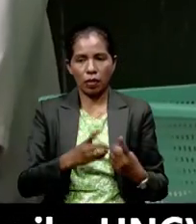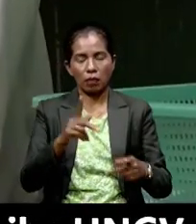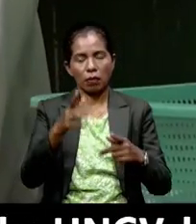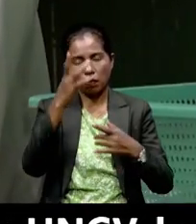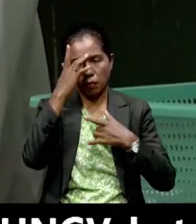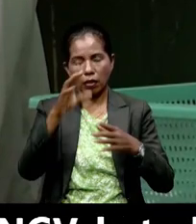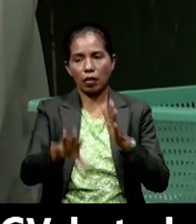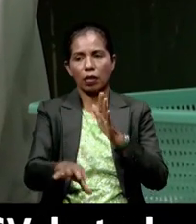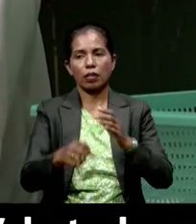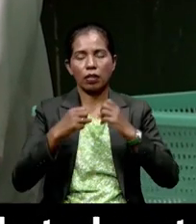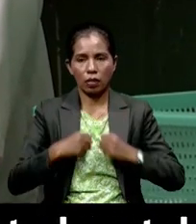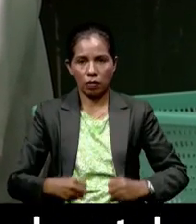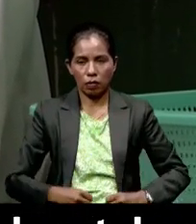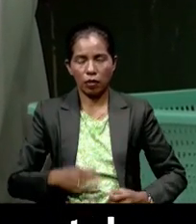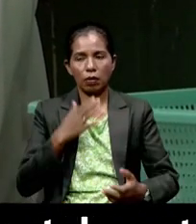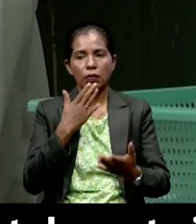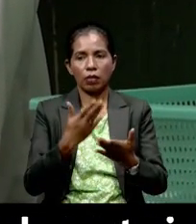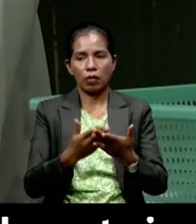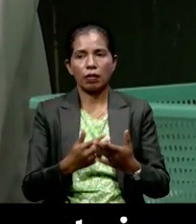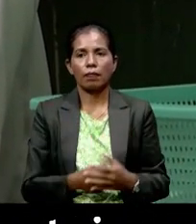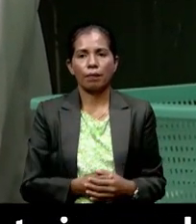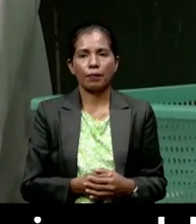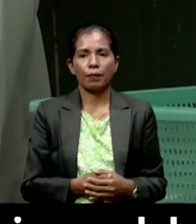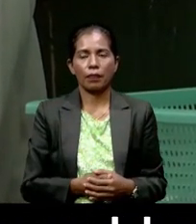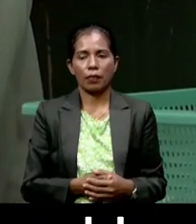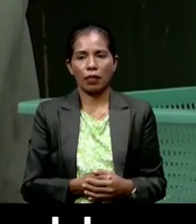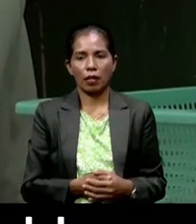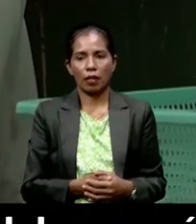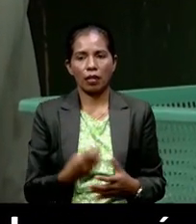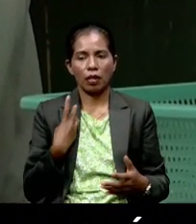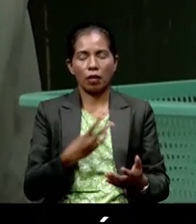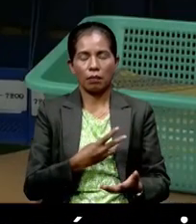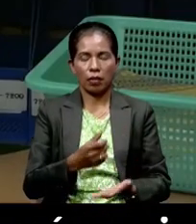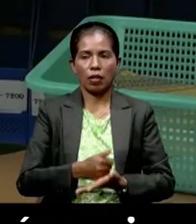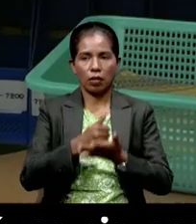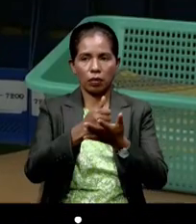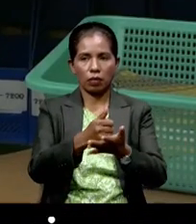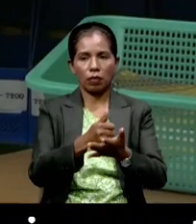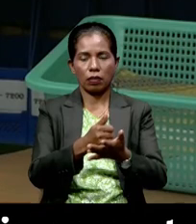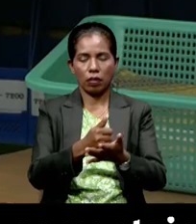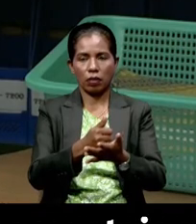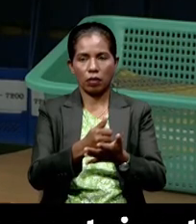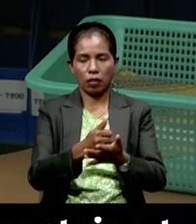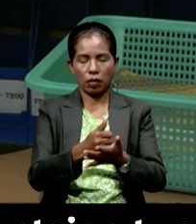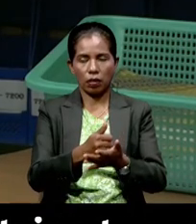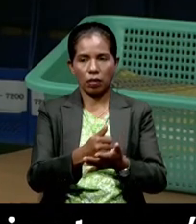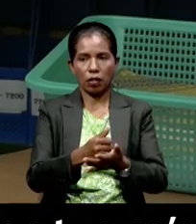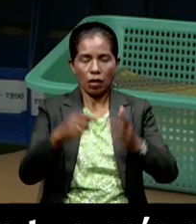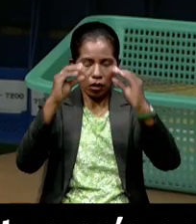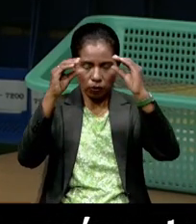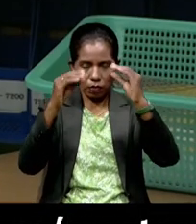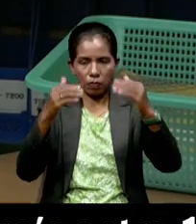belehetan Saudi nebemak diak. Sakit. Salah satu itu atende haminian untuk pendidikan iha mos